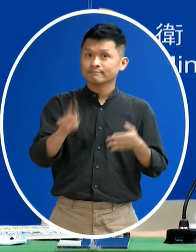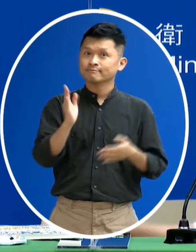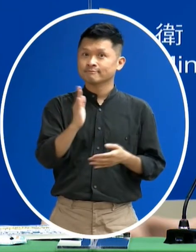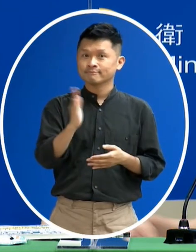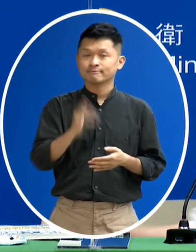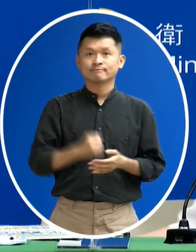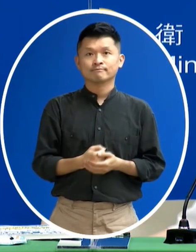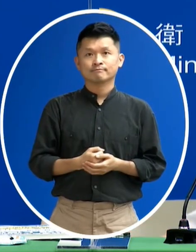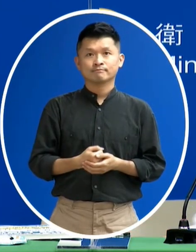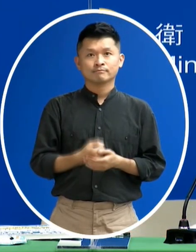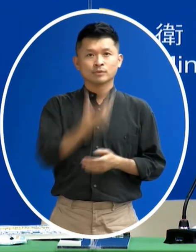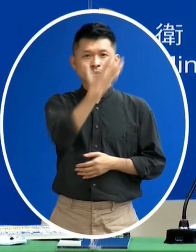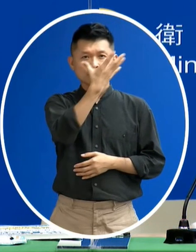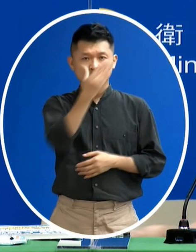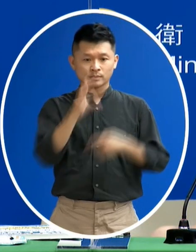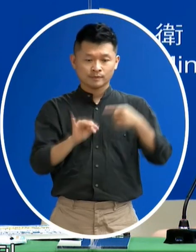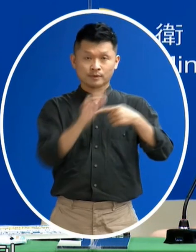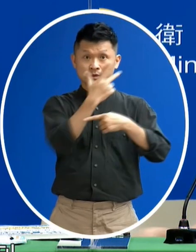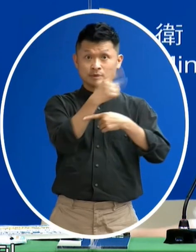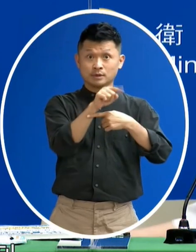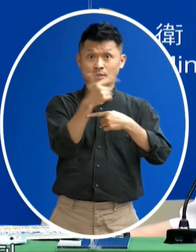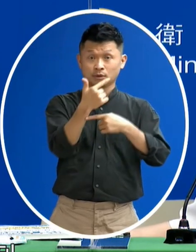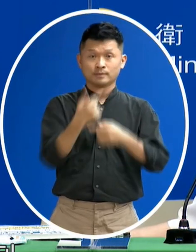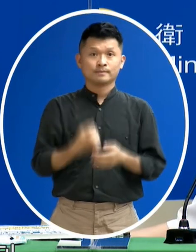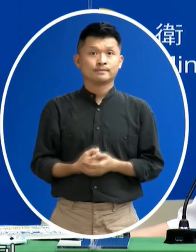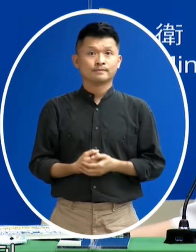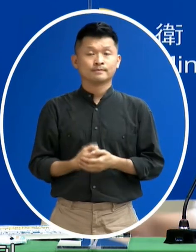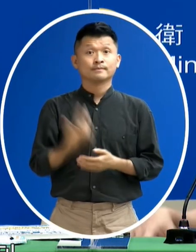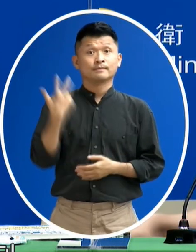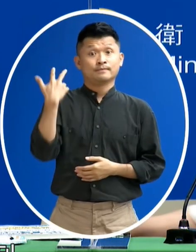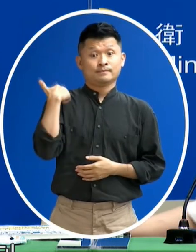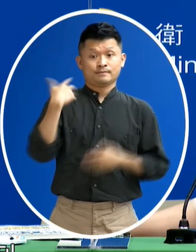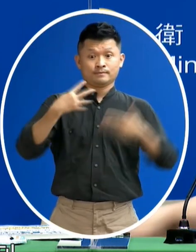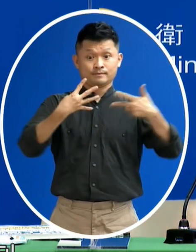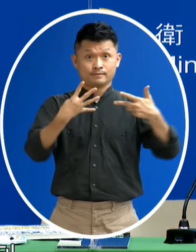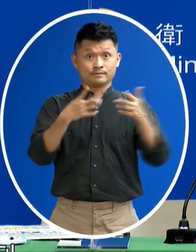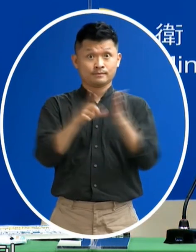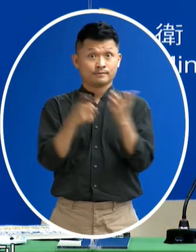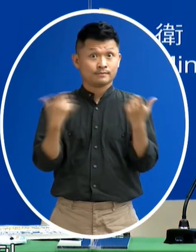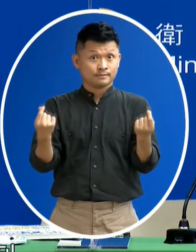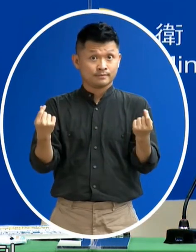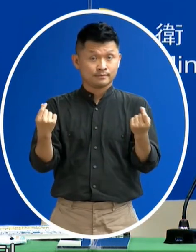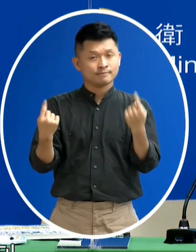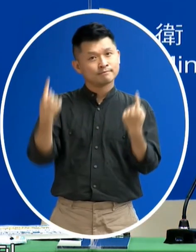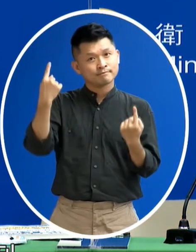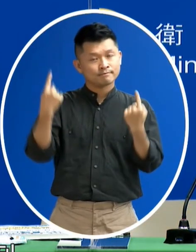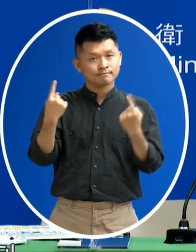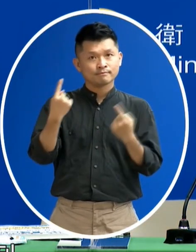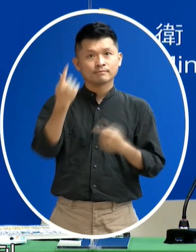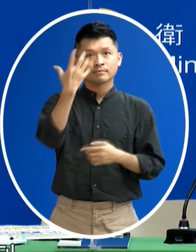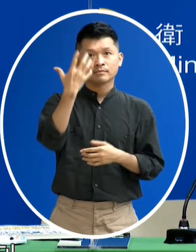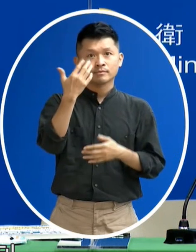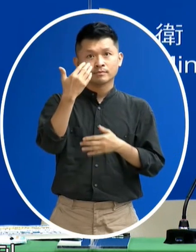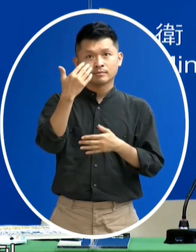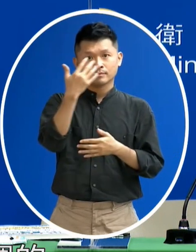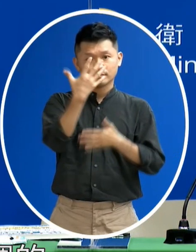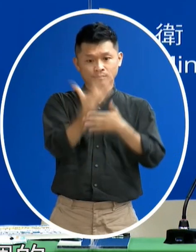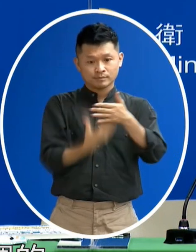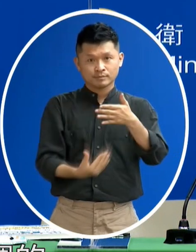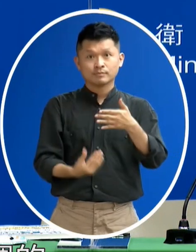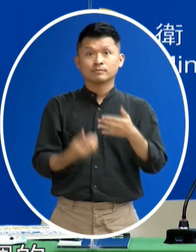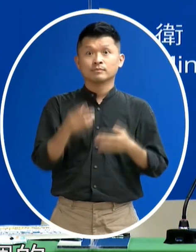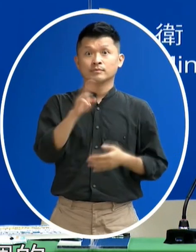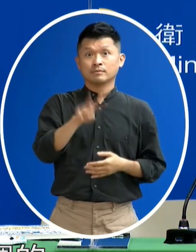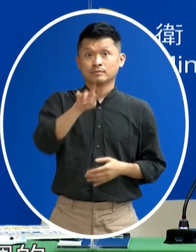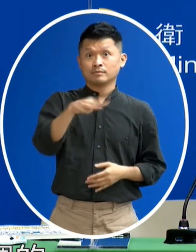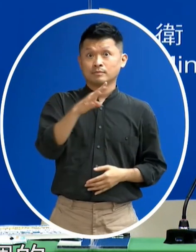就降了大概 7.6%。另外也跟上星期四啊，上星期四少了2690例，那